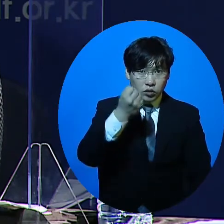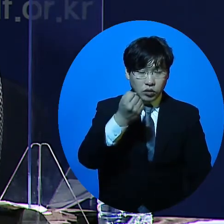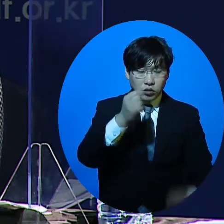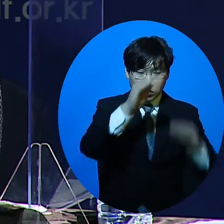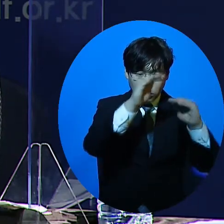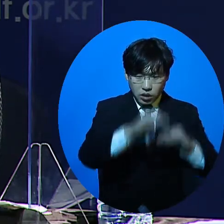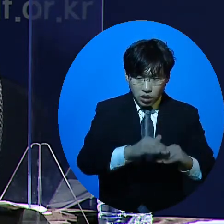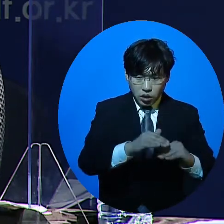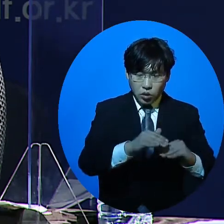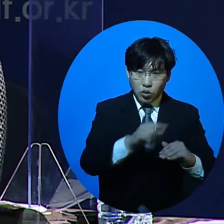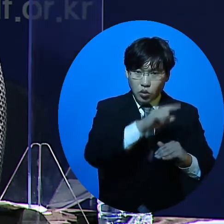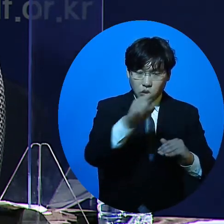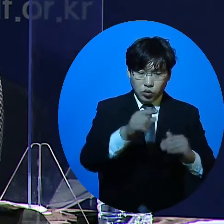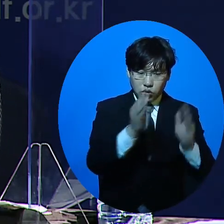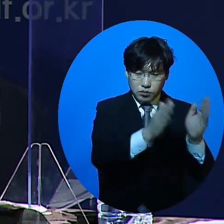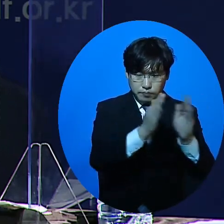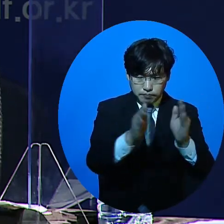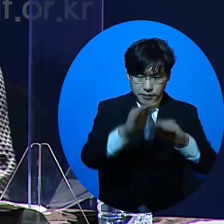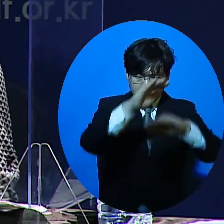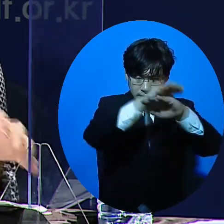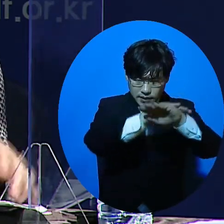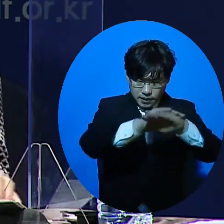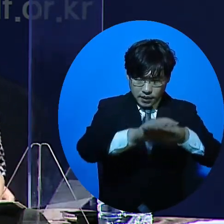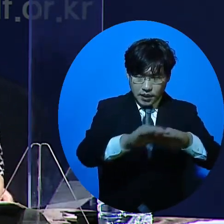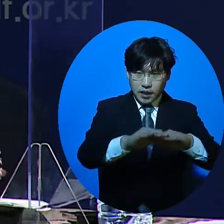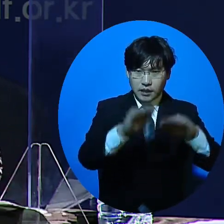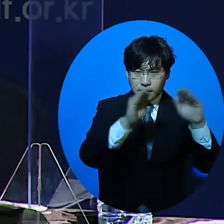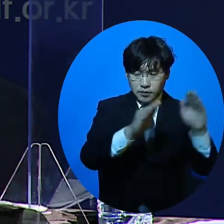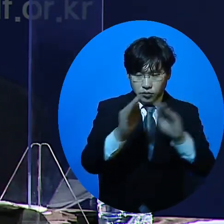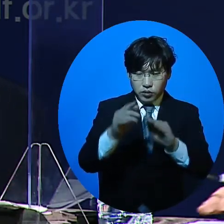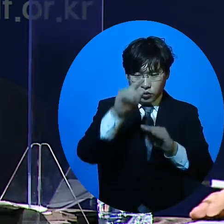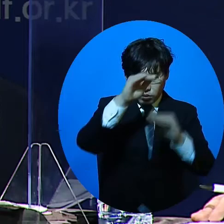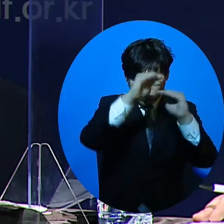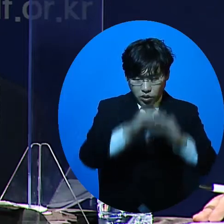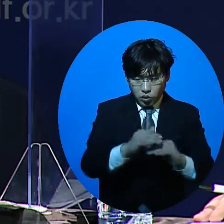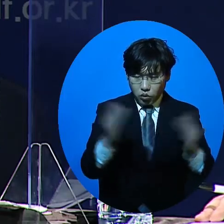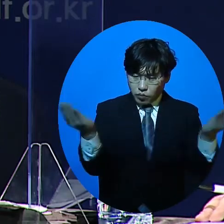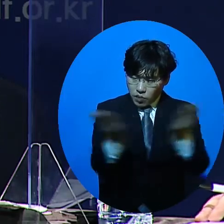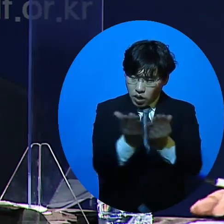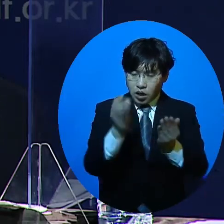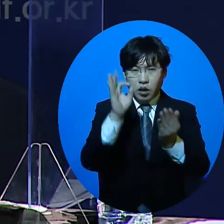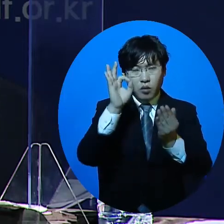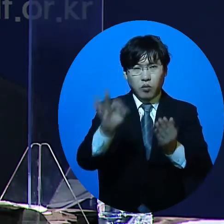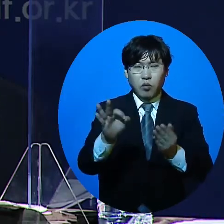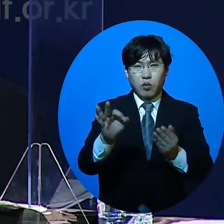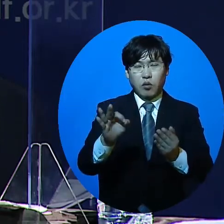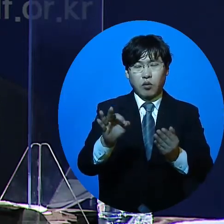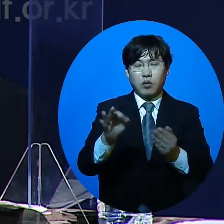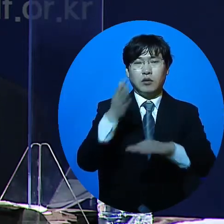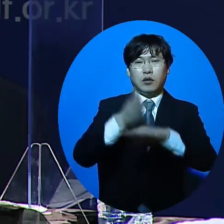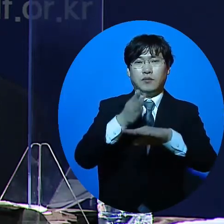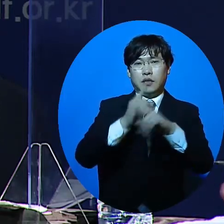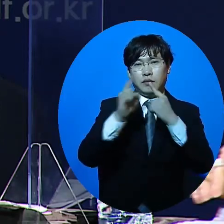부분들이 이렇게 일목요연하게 도출이 됐다는 거에 대해서 다시 한번 또 감사드릴 수밖에